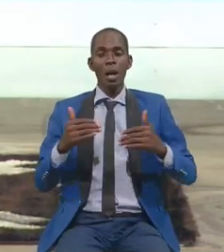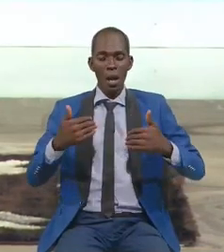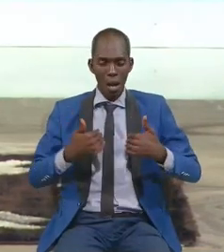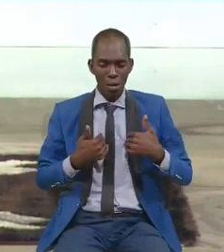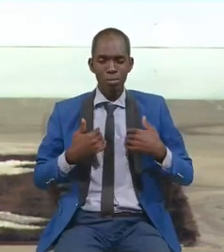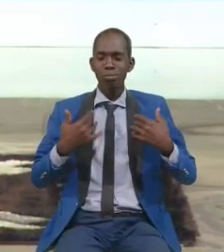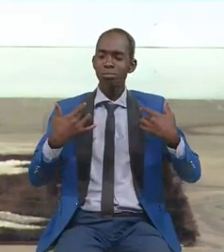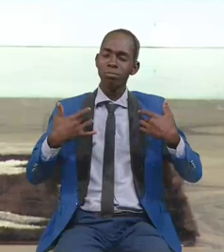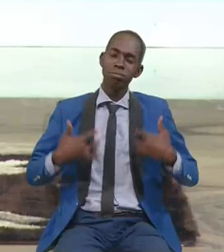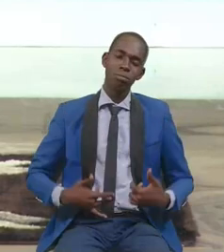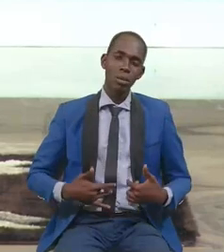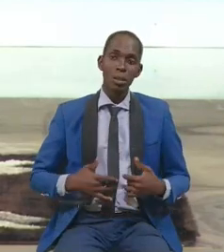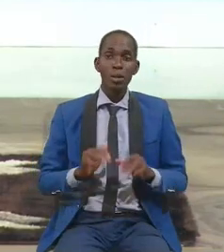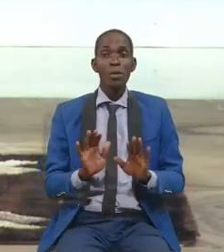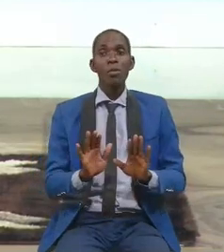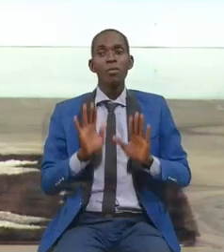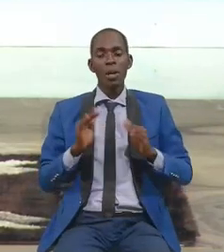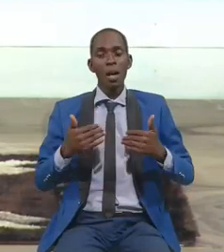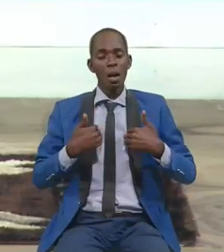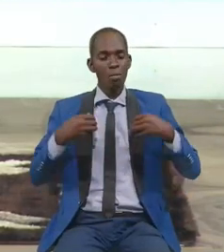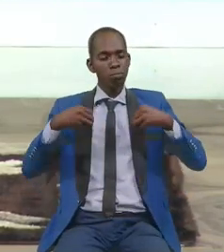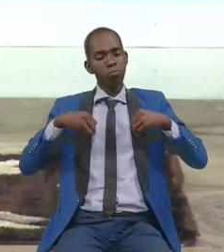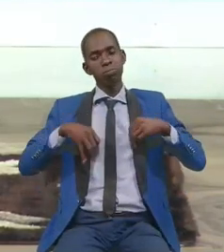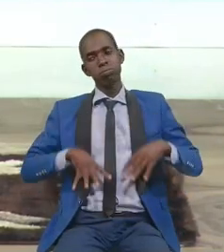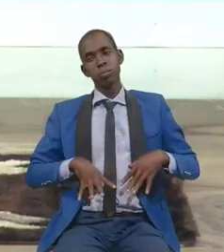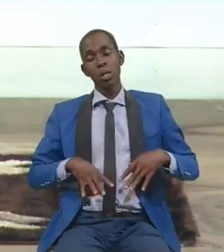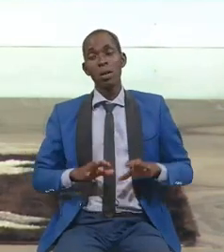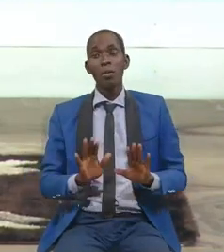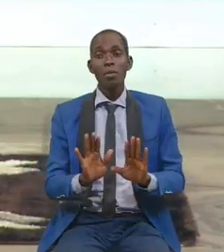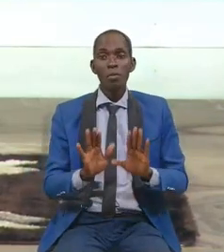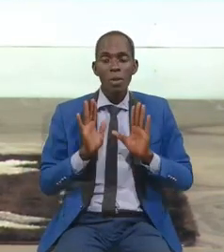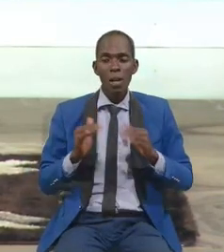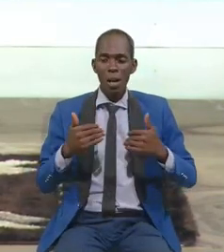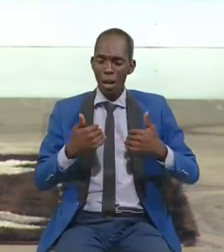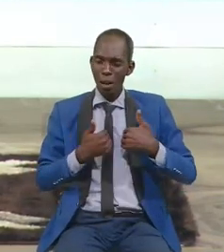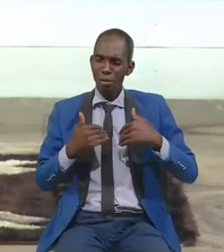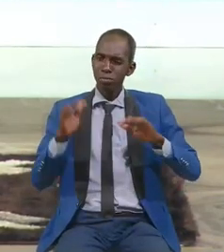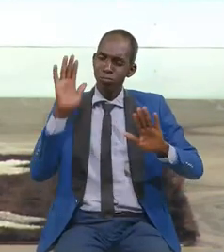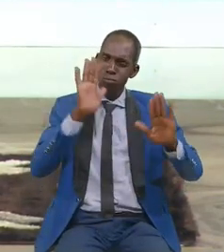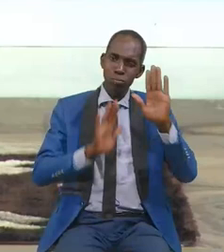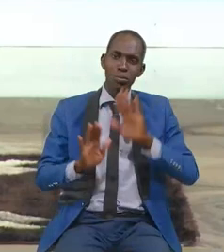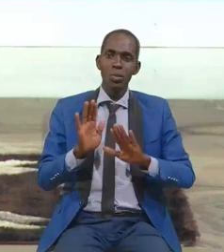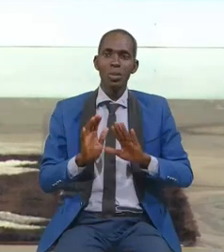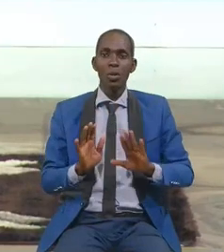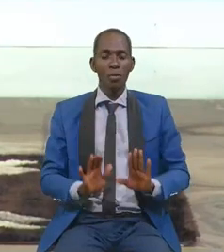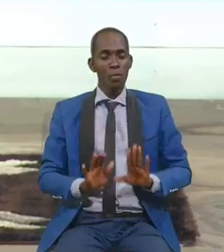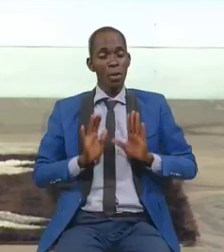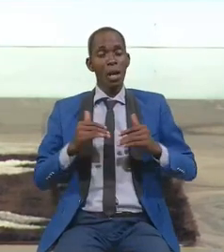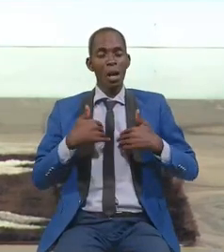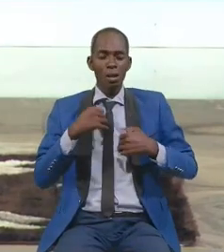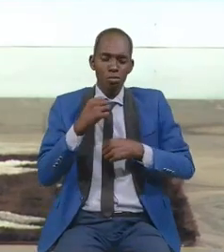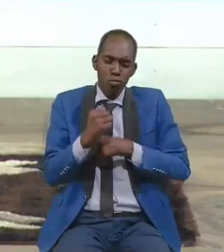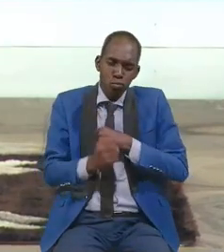châtiment. La crainte a l'oppression. La crainte a la détresse. La crainte a le tourment. La crainte a